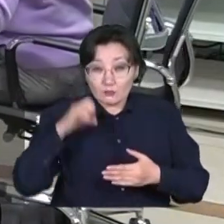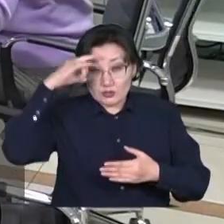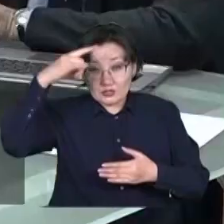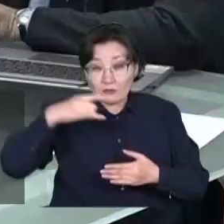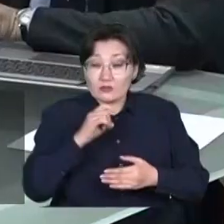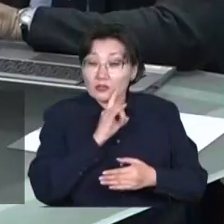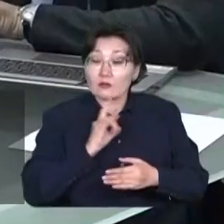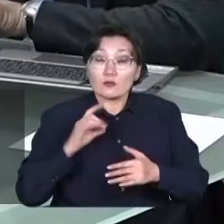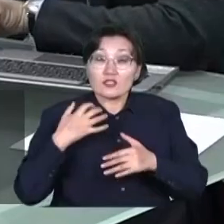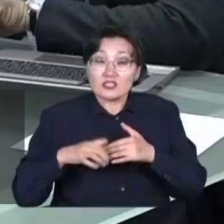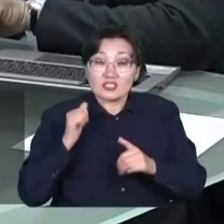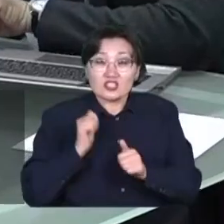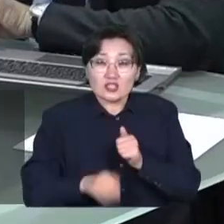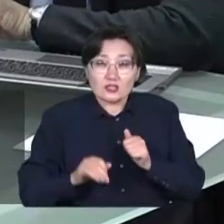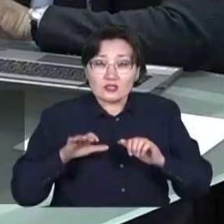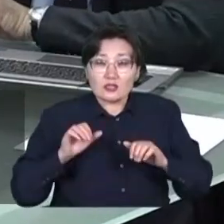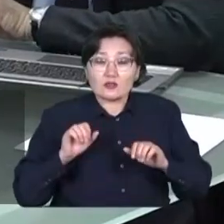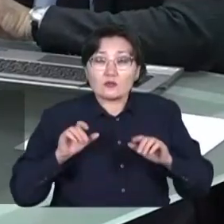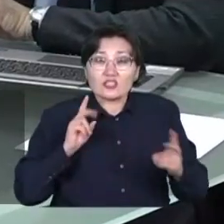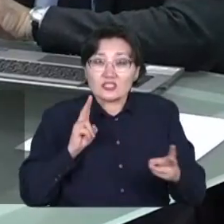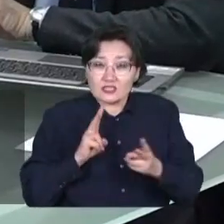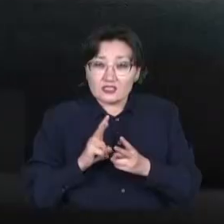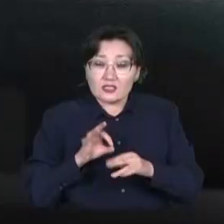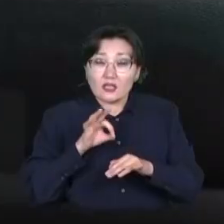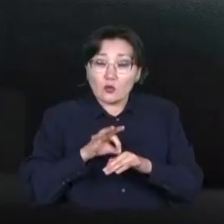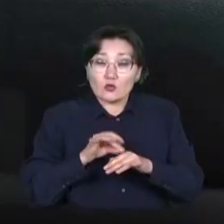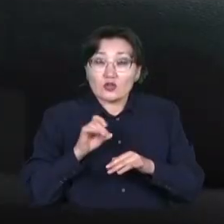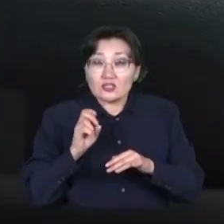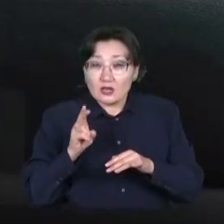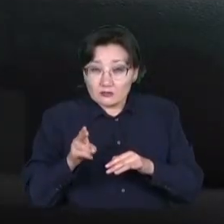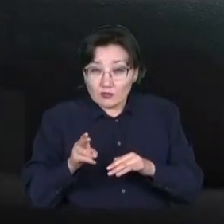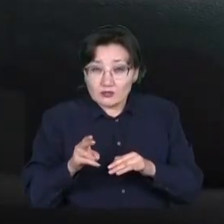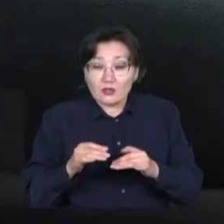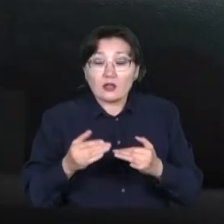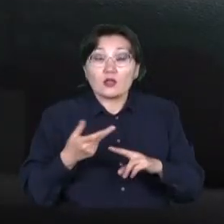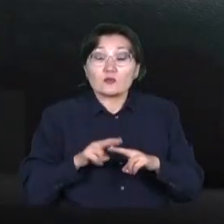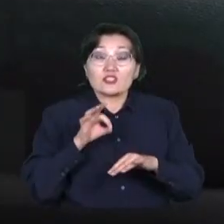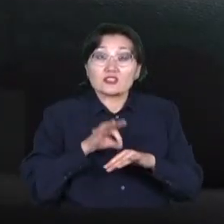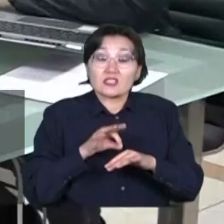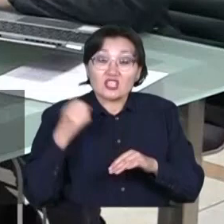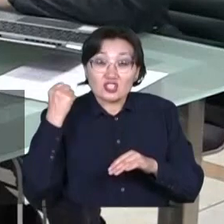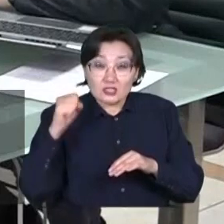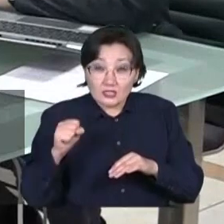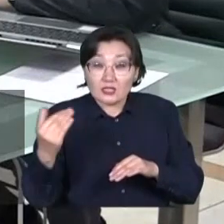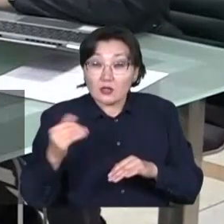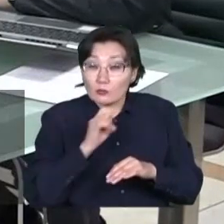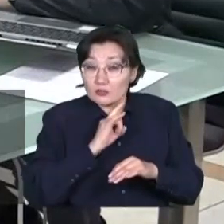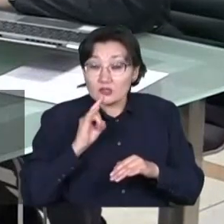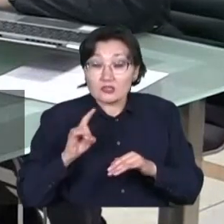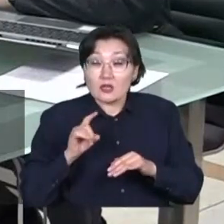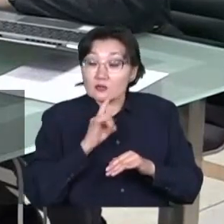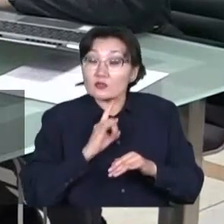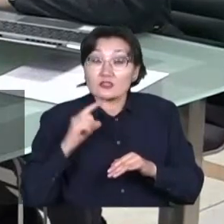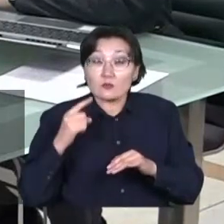қазақстандық әйелдер арасында жиі кездесетін қатерлі ісік ауруы. Алматылық Айгүл Болат қызы былтыр аталған дертті жеңіп шыққандардың бірі. Науқастың